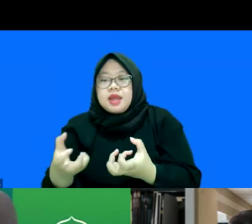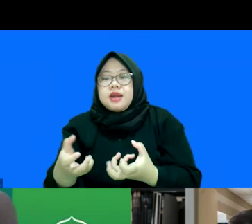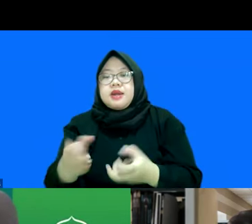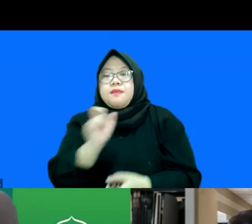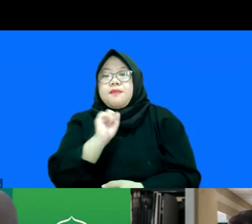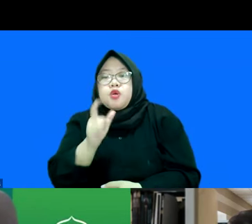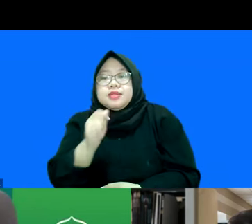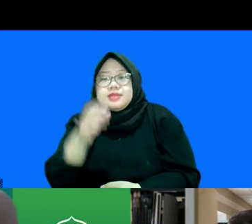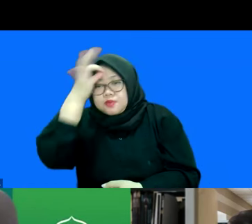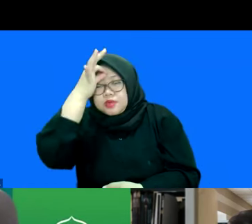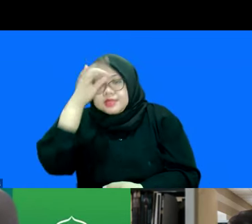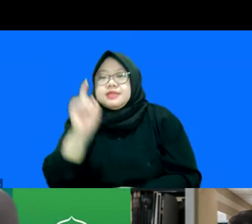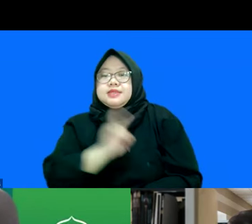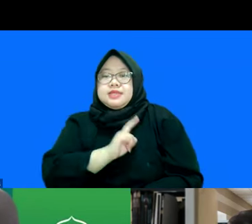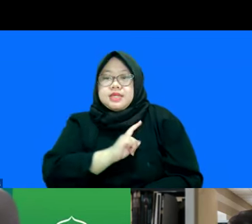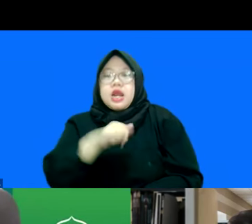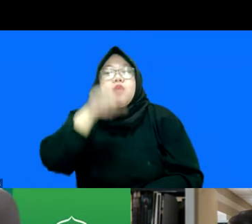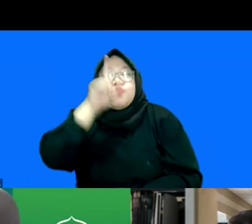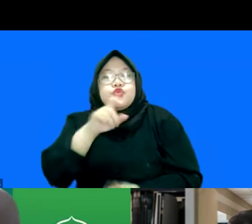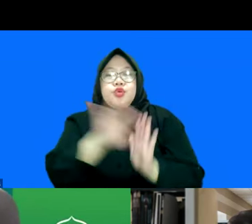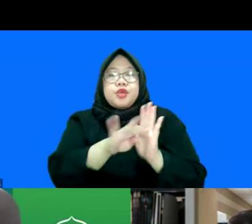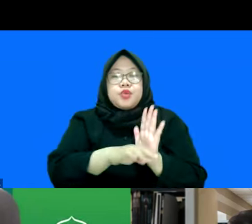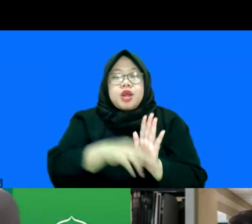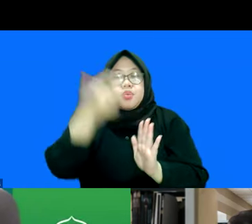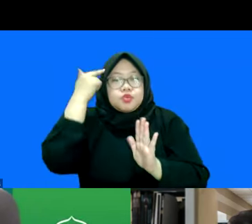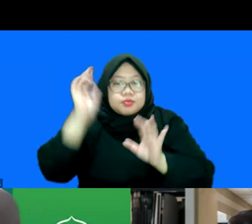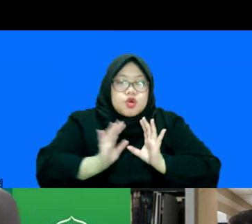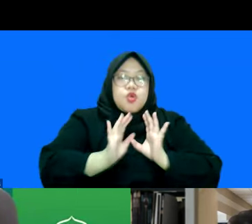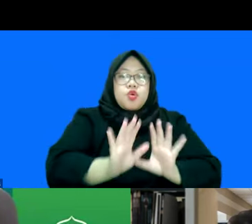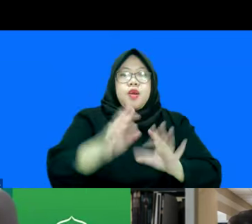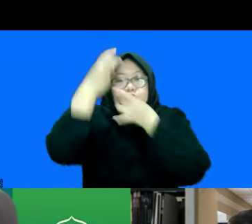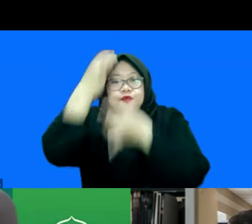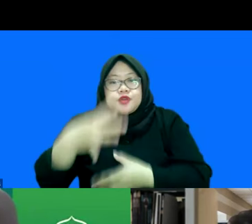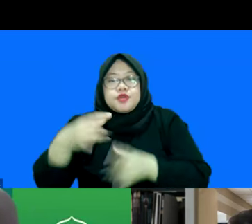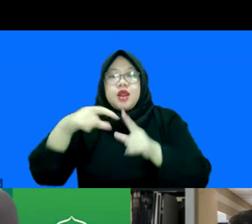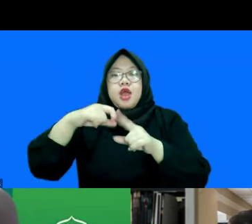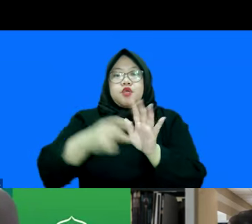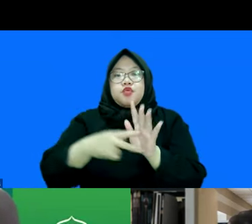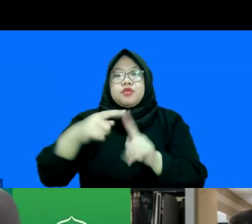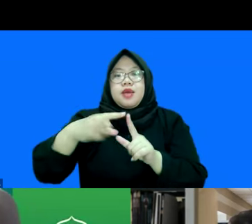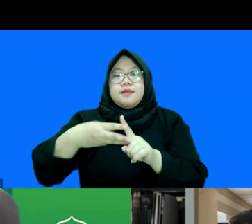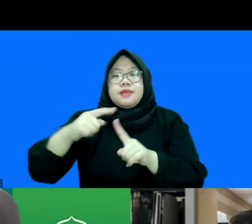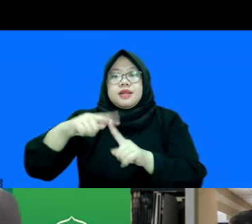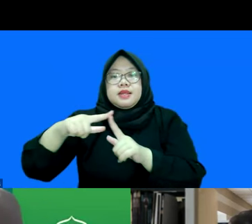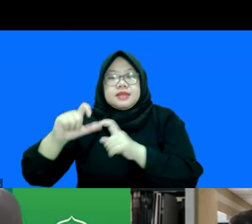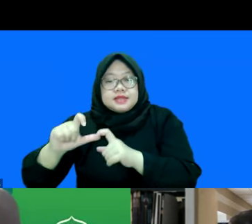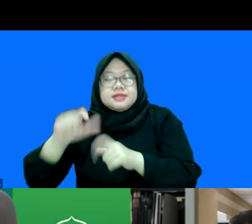perlu aturan-aturan seperti itu untuk apa? Untuk mendorong akuntabilitas dan profesionalitas dari polisi. Dan